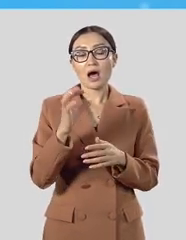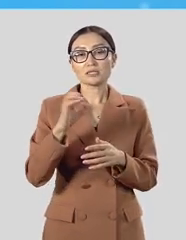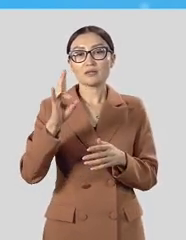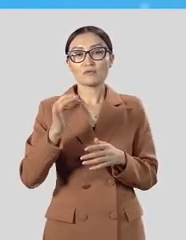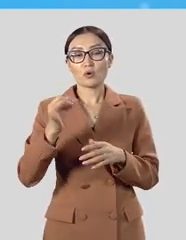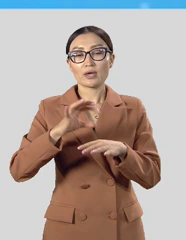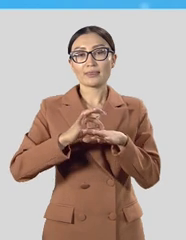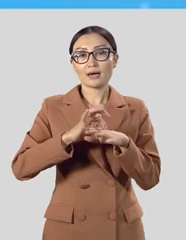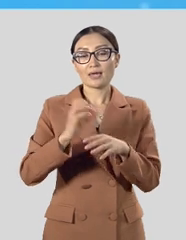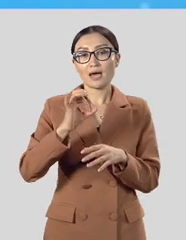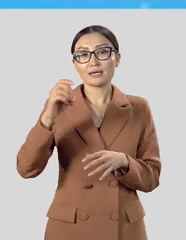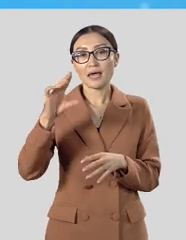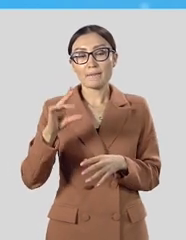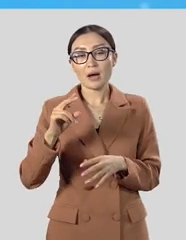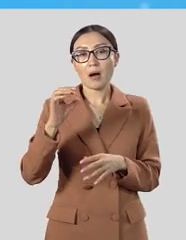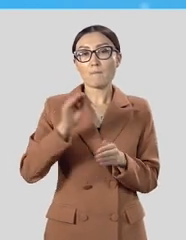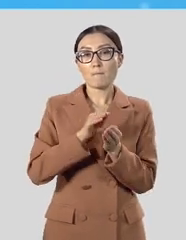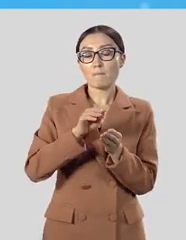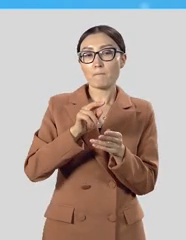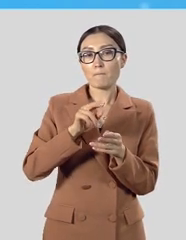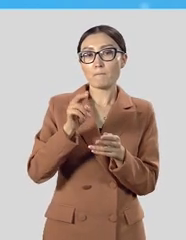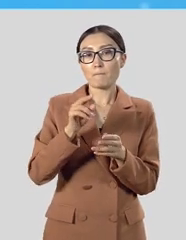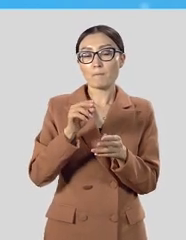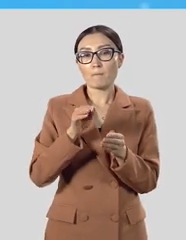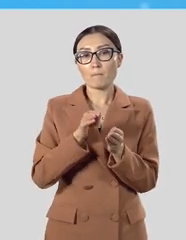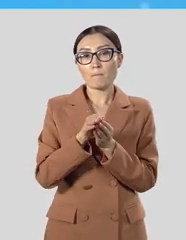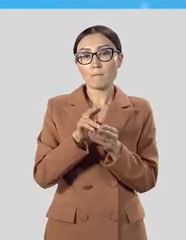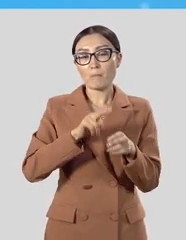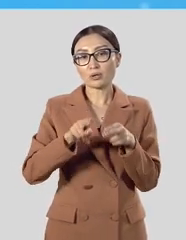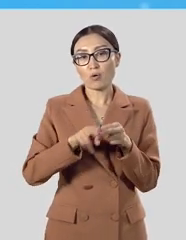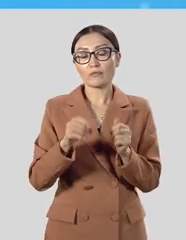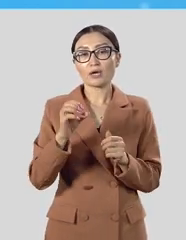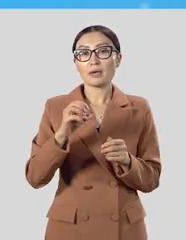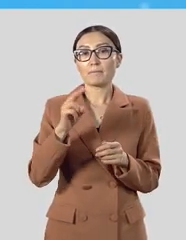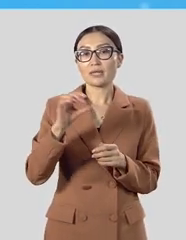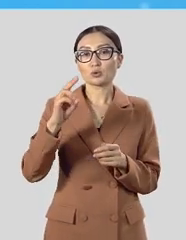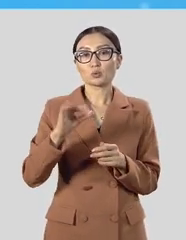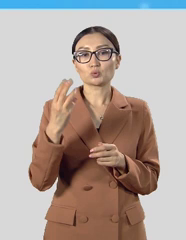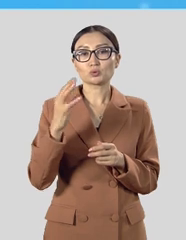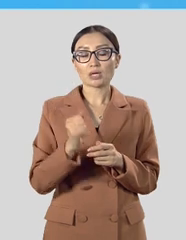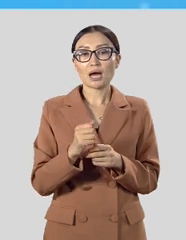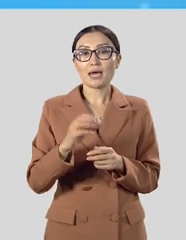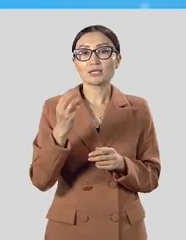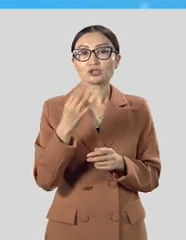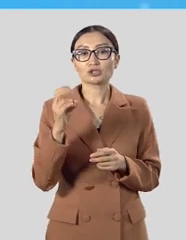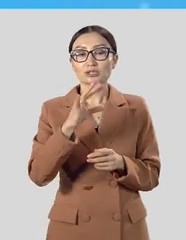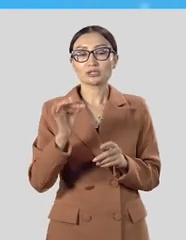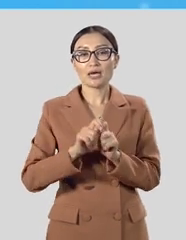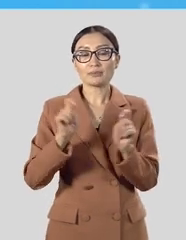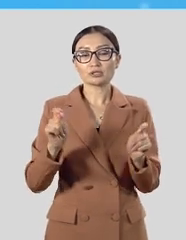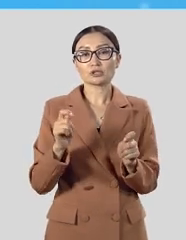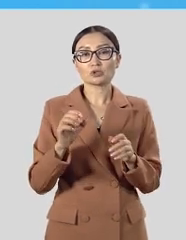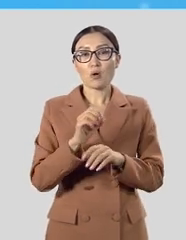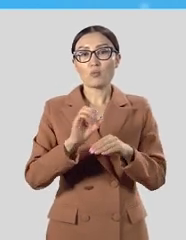например, у репы, моркови, петрушки. Корневые клубни или корневые шишки образуются в результате утолщения боковых